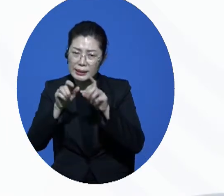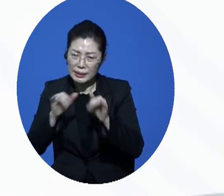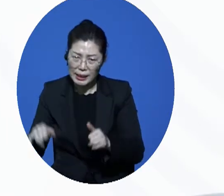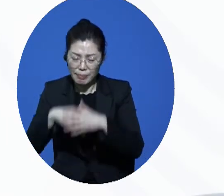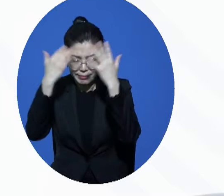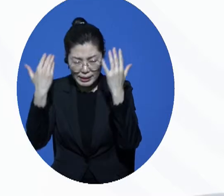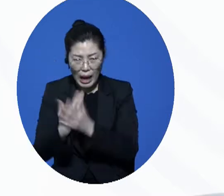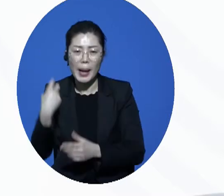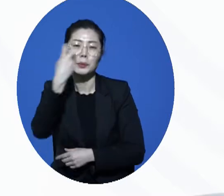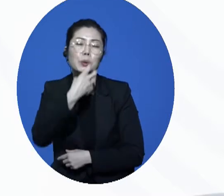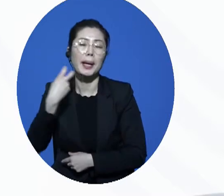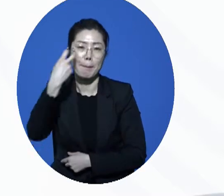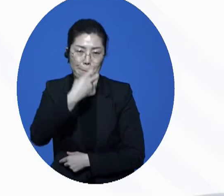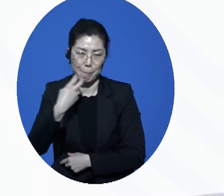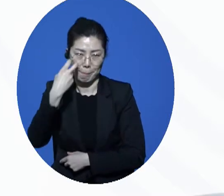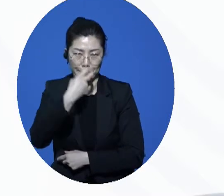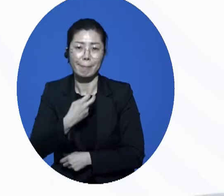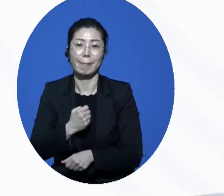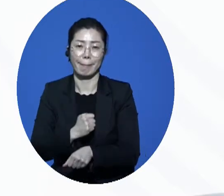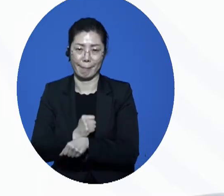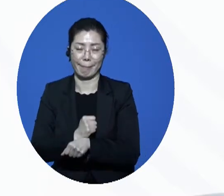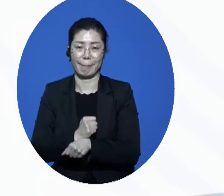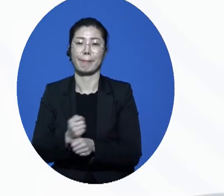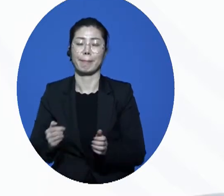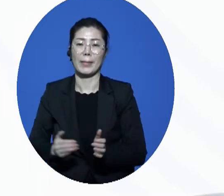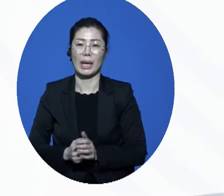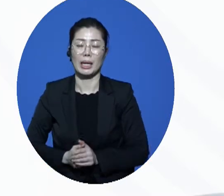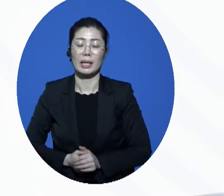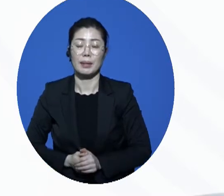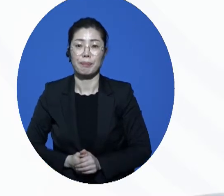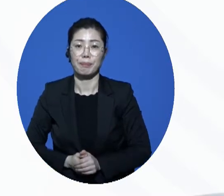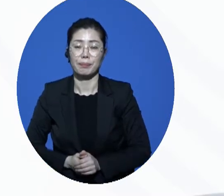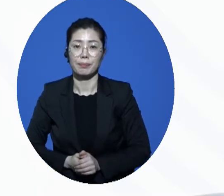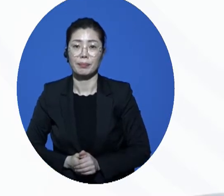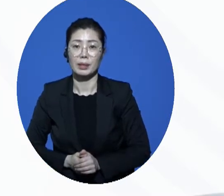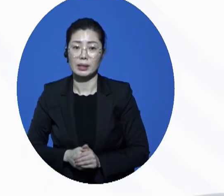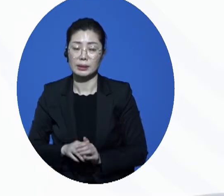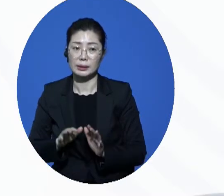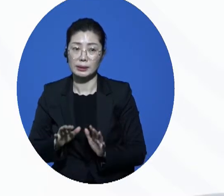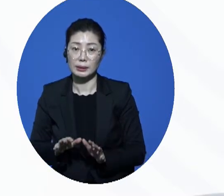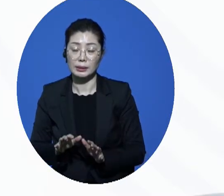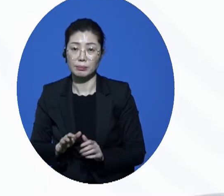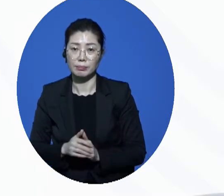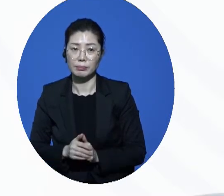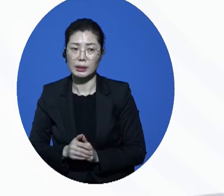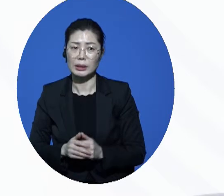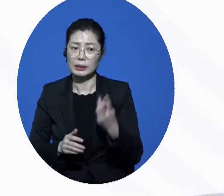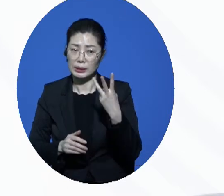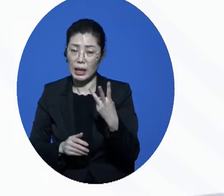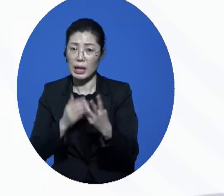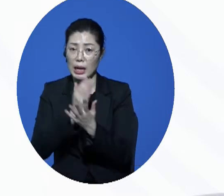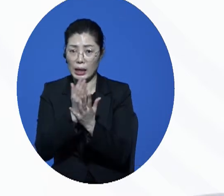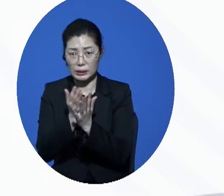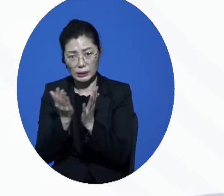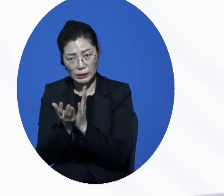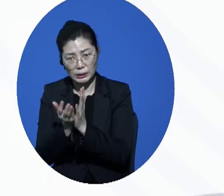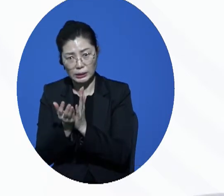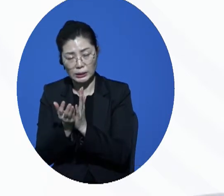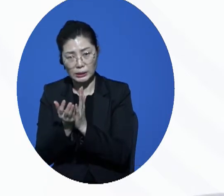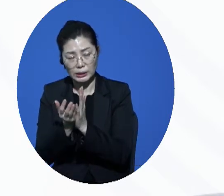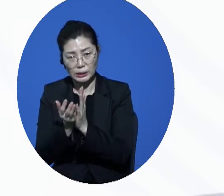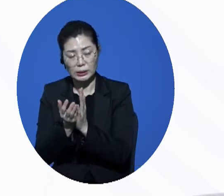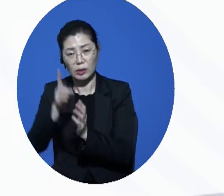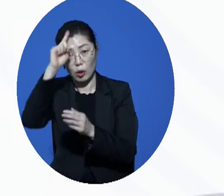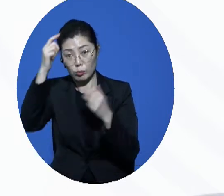하여서 모니터링을 하게 되었습니다. 이 해당 모니터링은 3가지의 정보원을 활용을